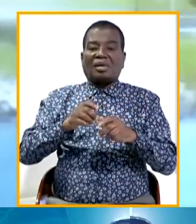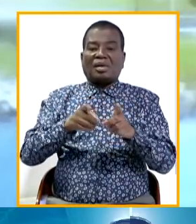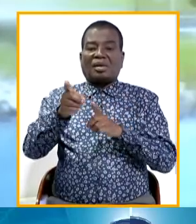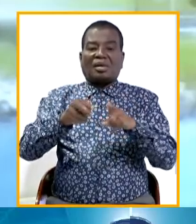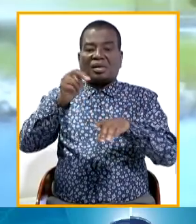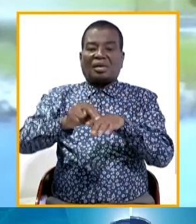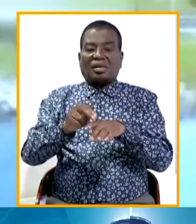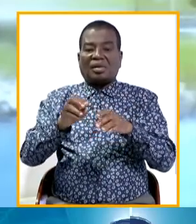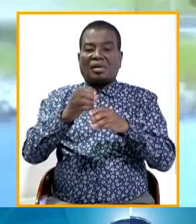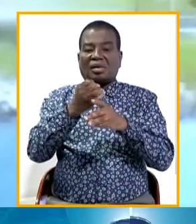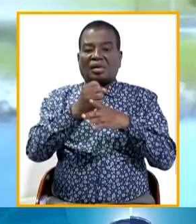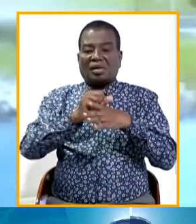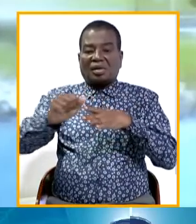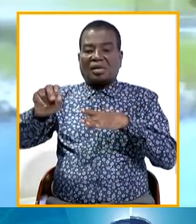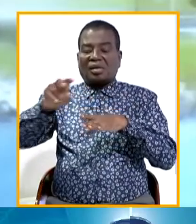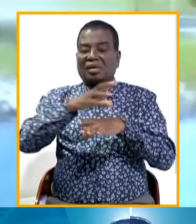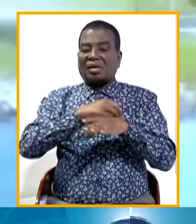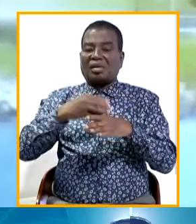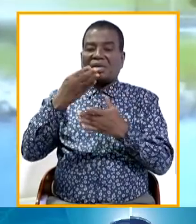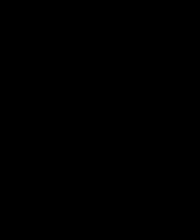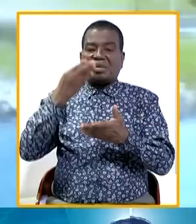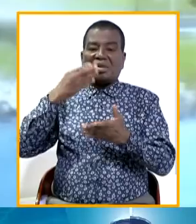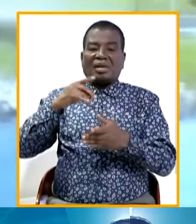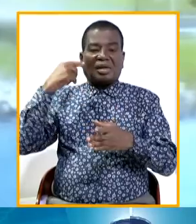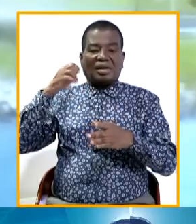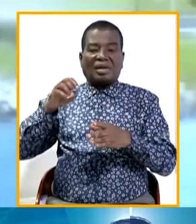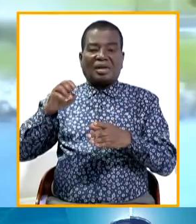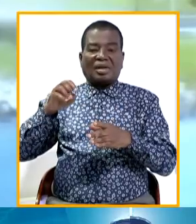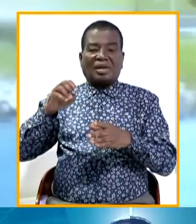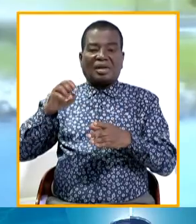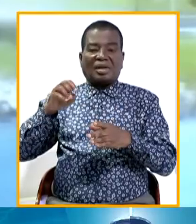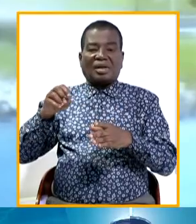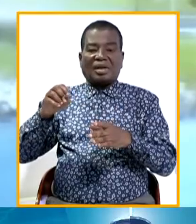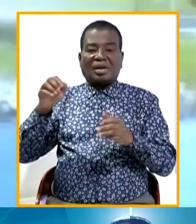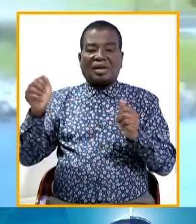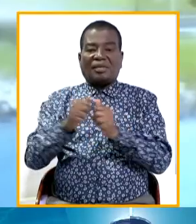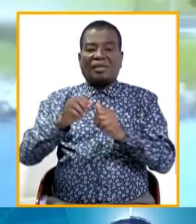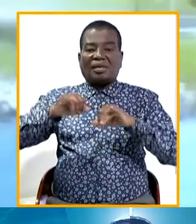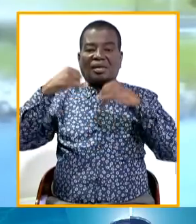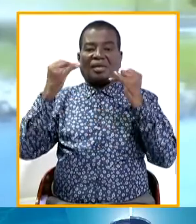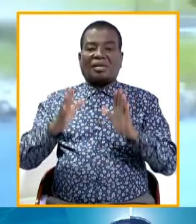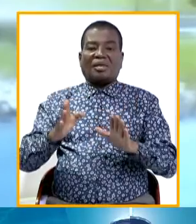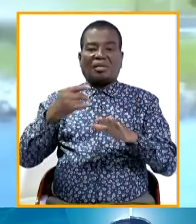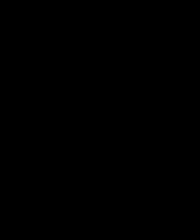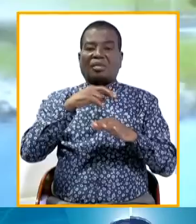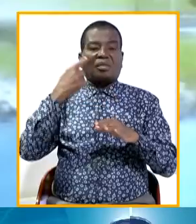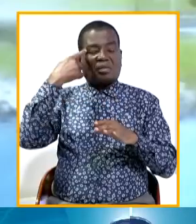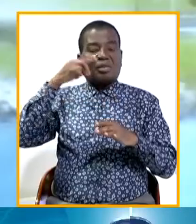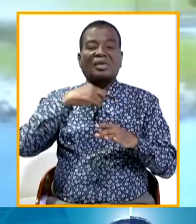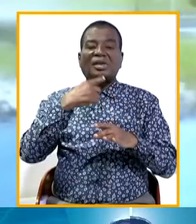de l'orientation et des bourses était cette semaine face aux journalistes pour délivrer le processus. Walter